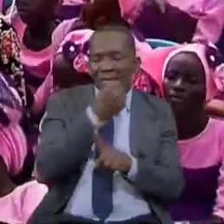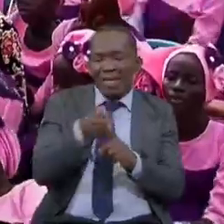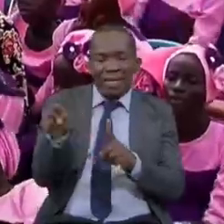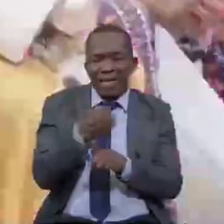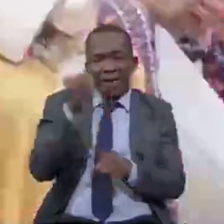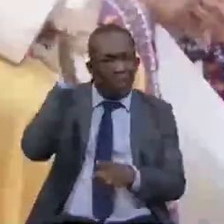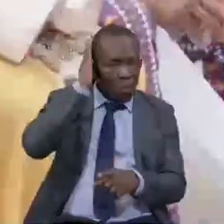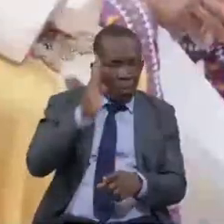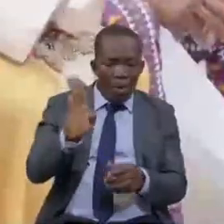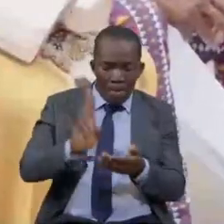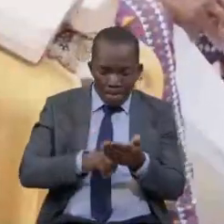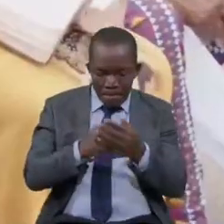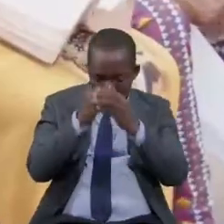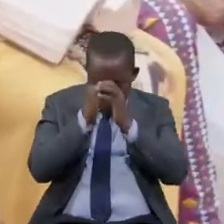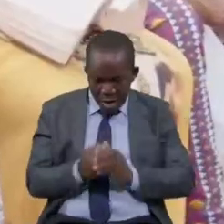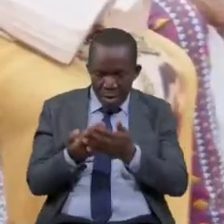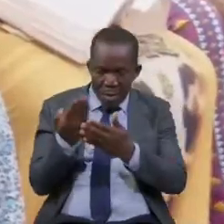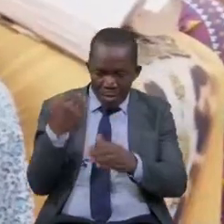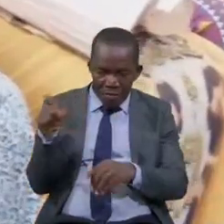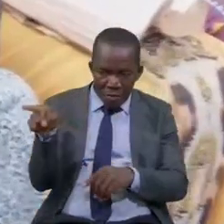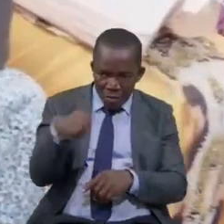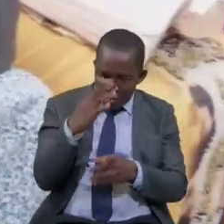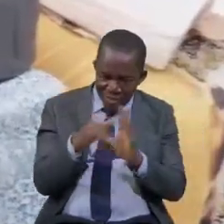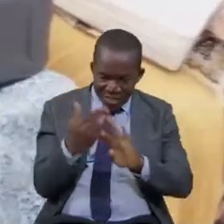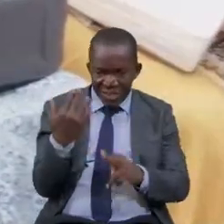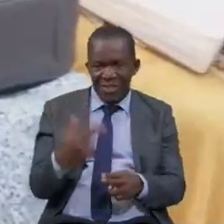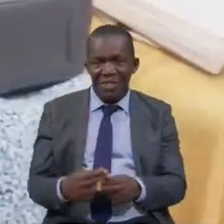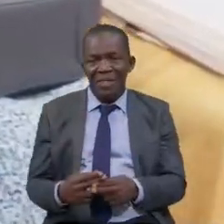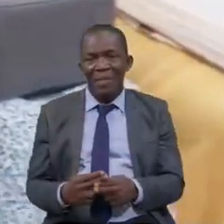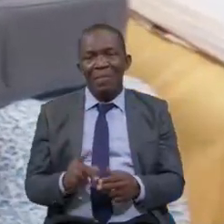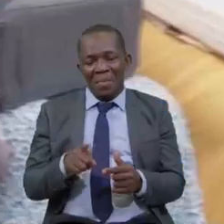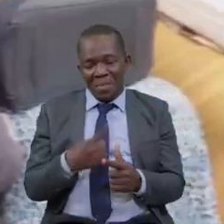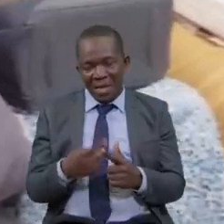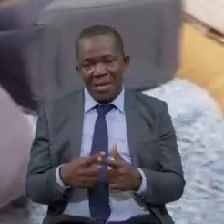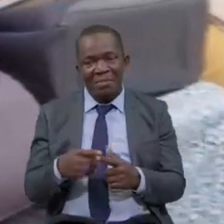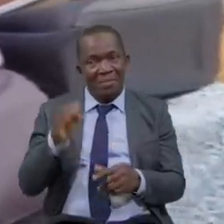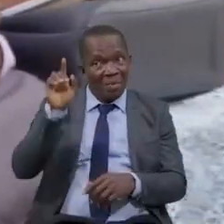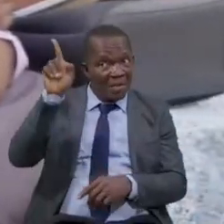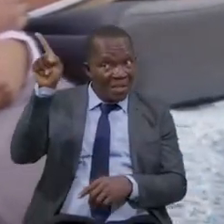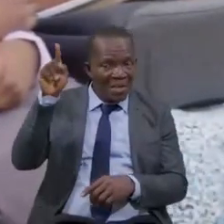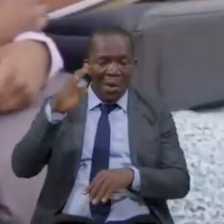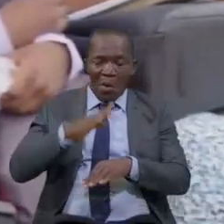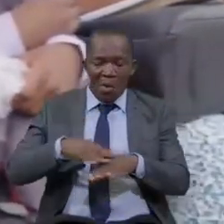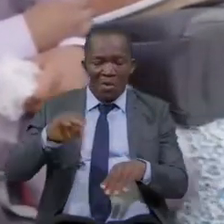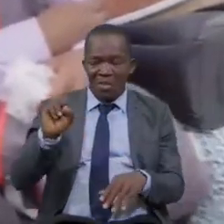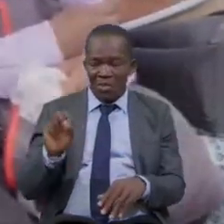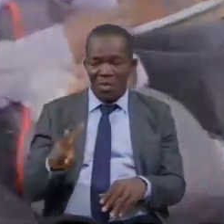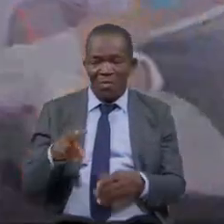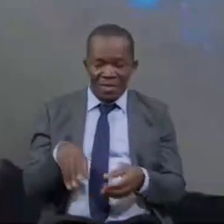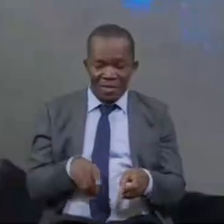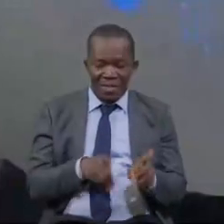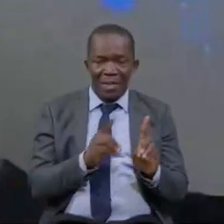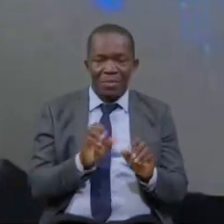de Jésus. Alors, il appela ses disciples, il rassembla ses disciples et leur